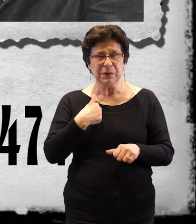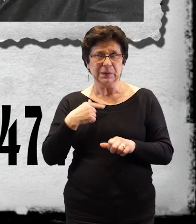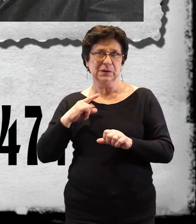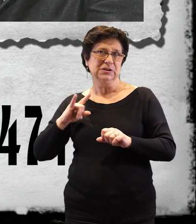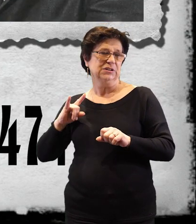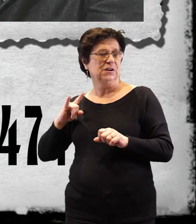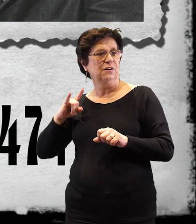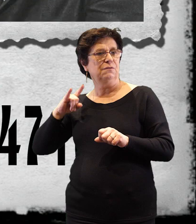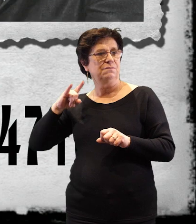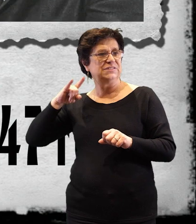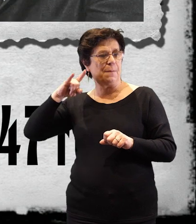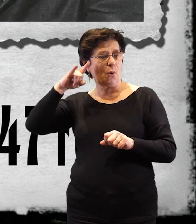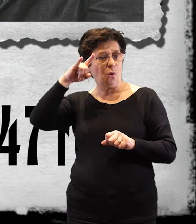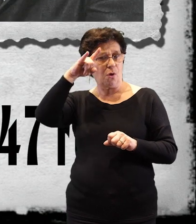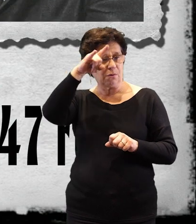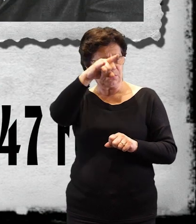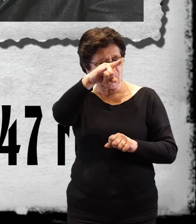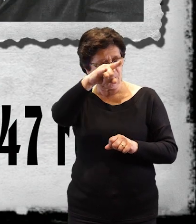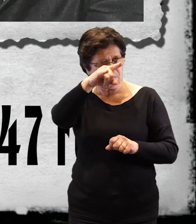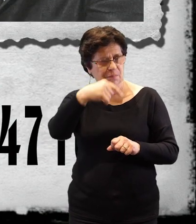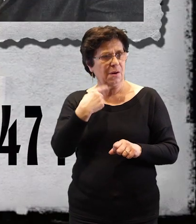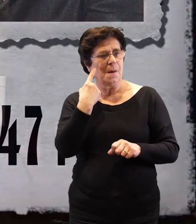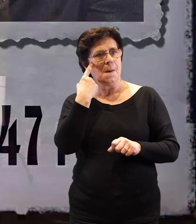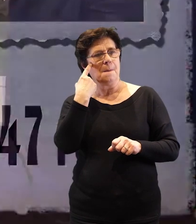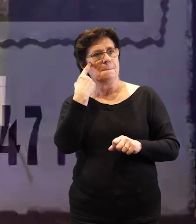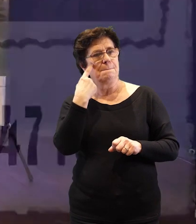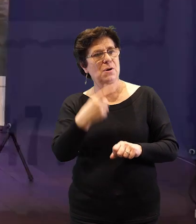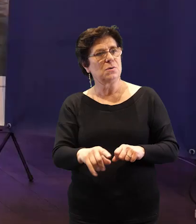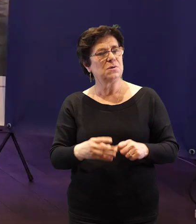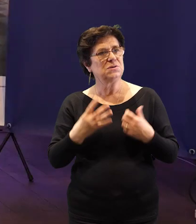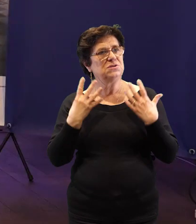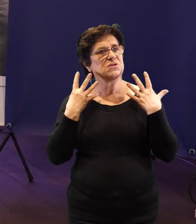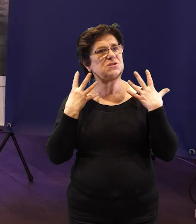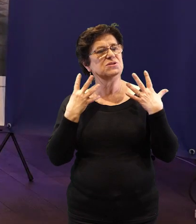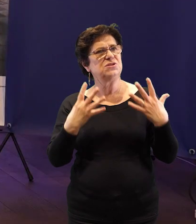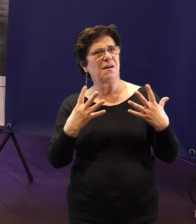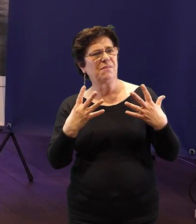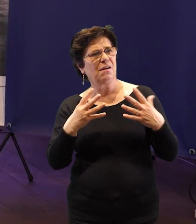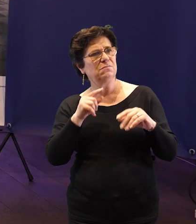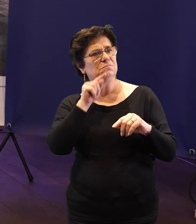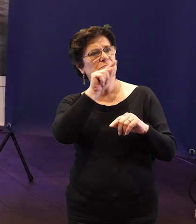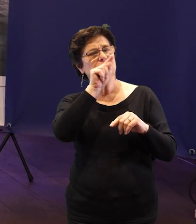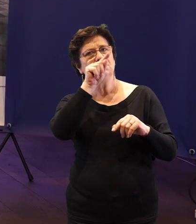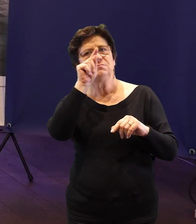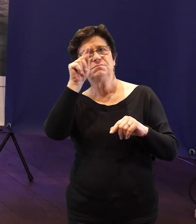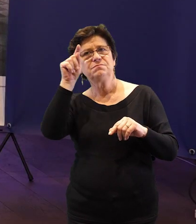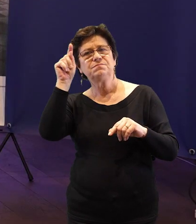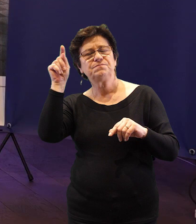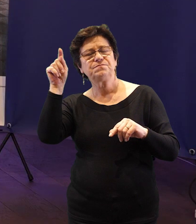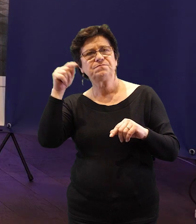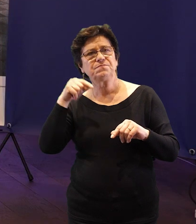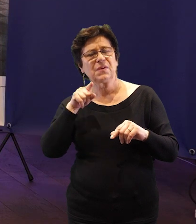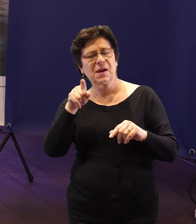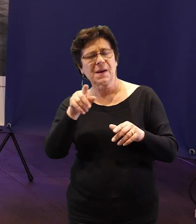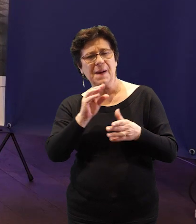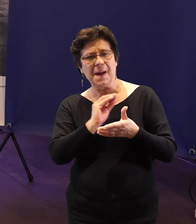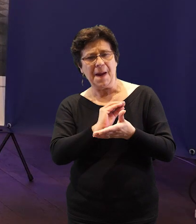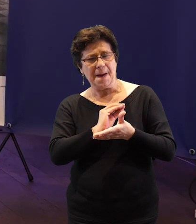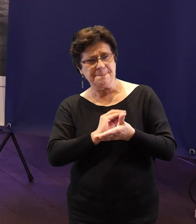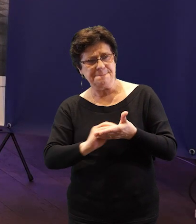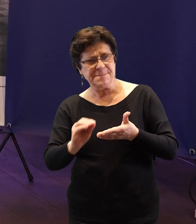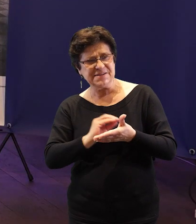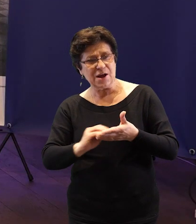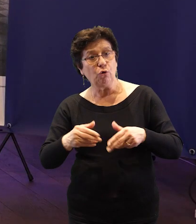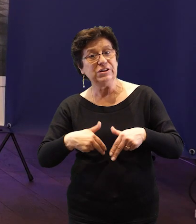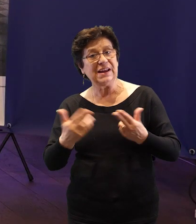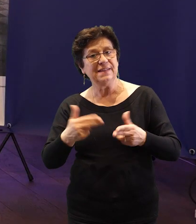samolotem, zobaczył jakieś 9 obiektów i opisał to jednemu z